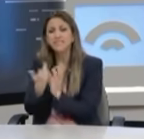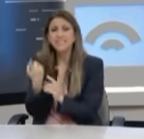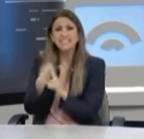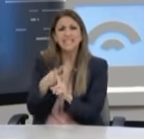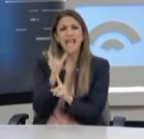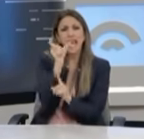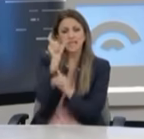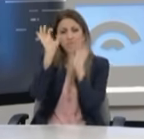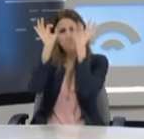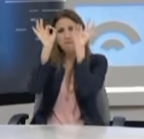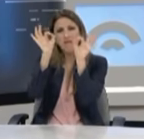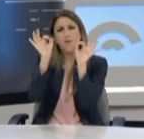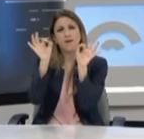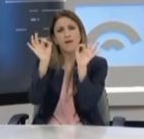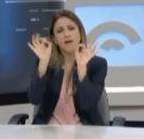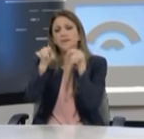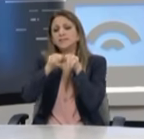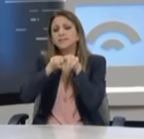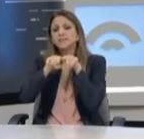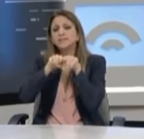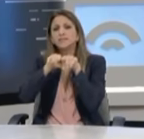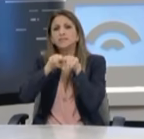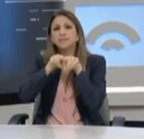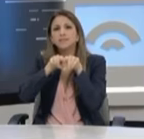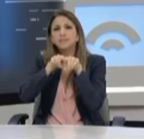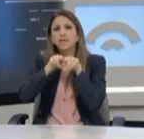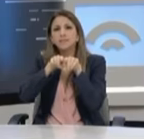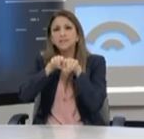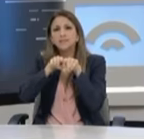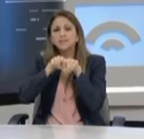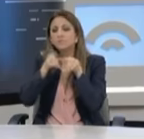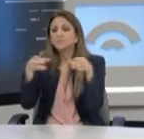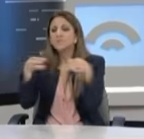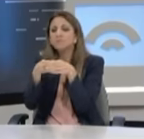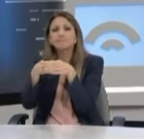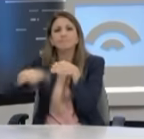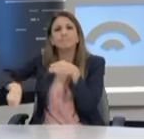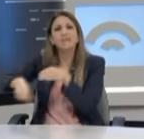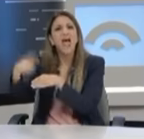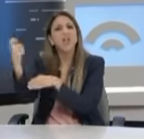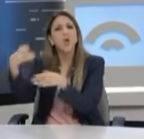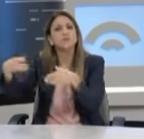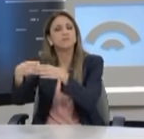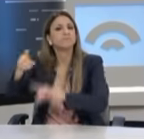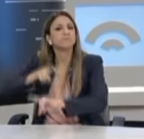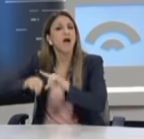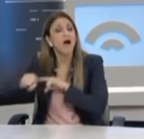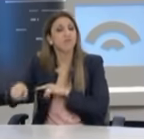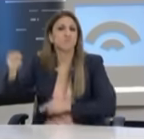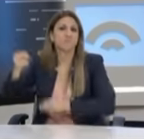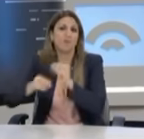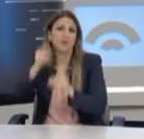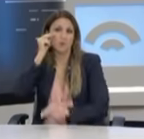Μακεδονία για τον προσδιορισμό συγκεκριμένης διακριτής εθνότητας. Αυτό είναι το